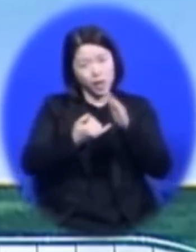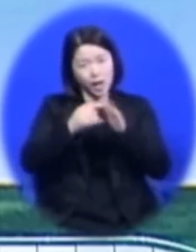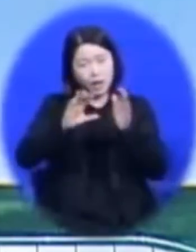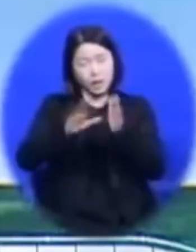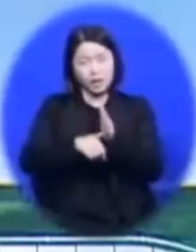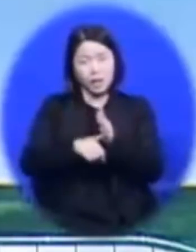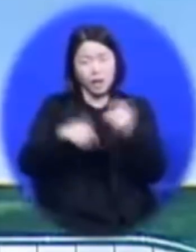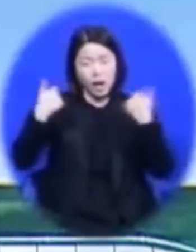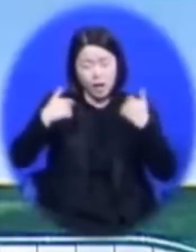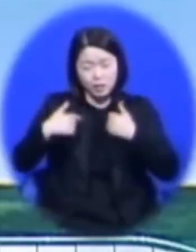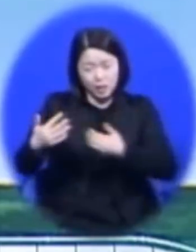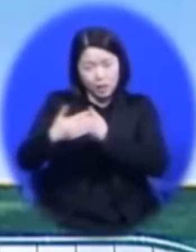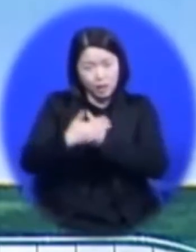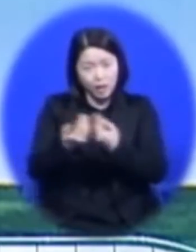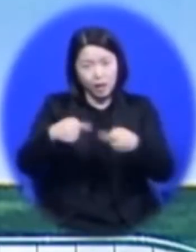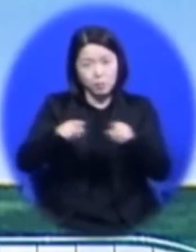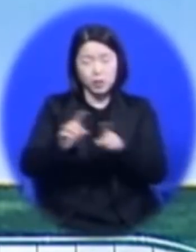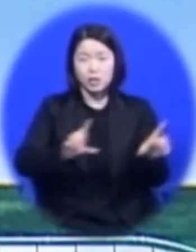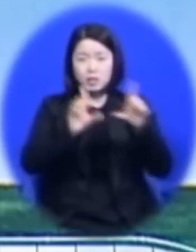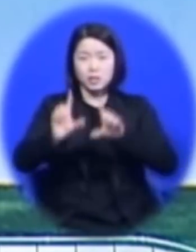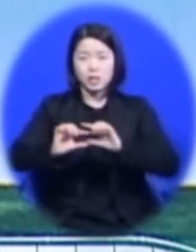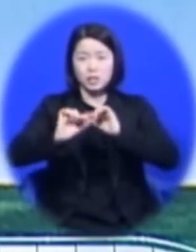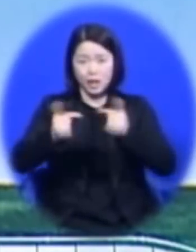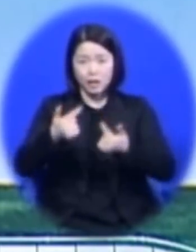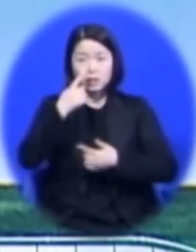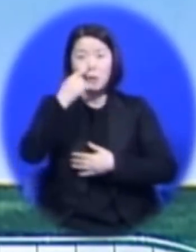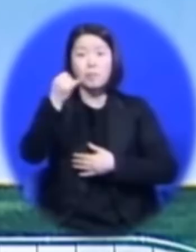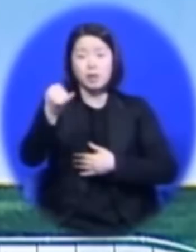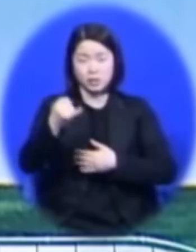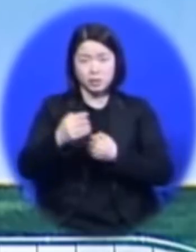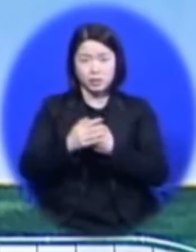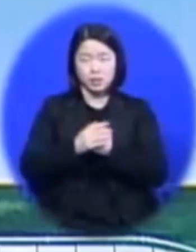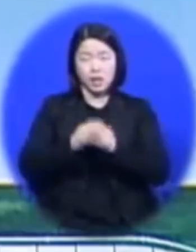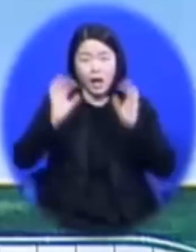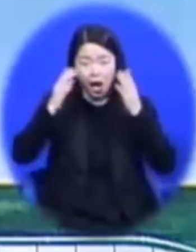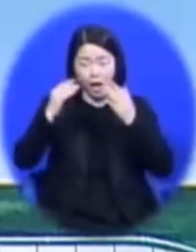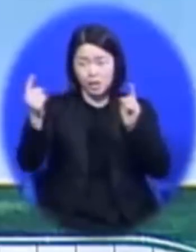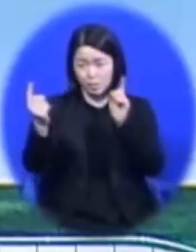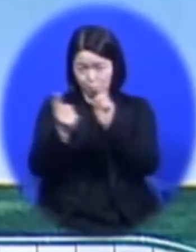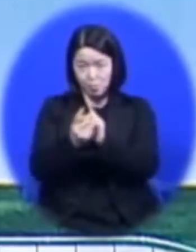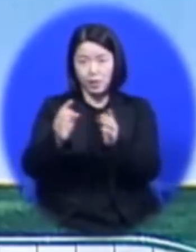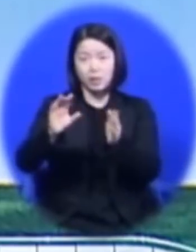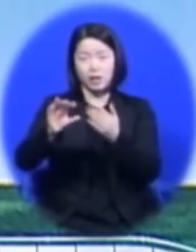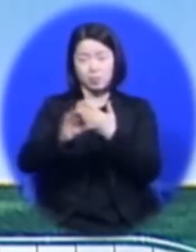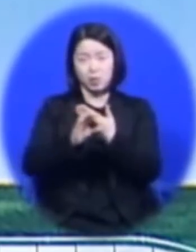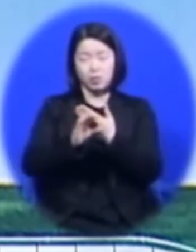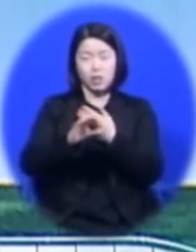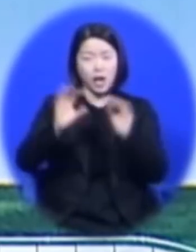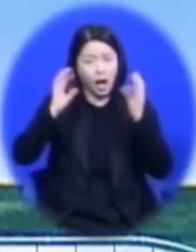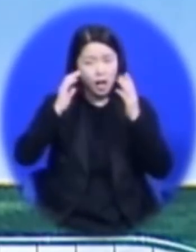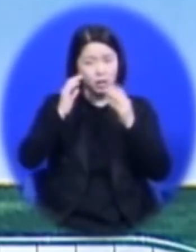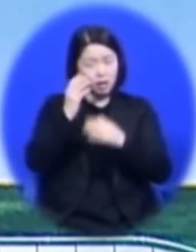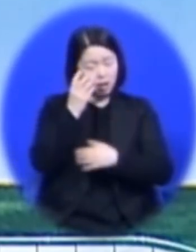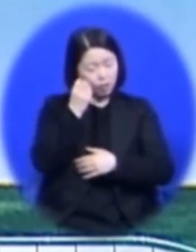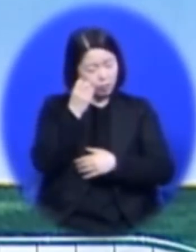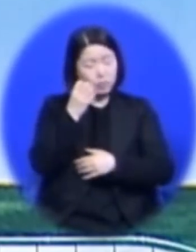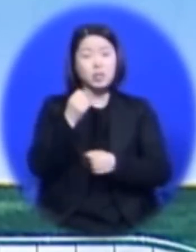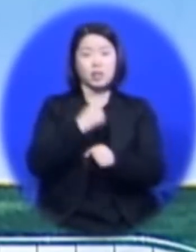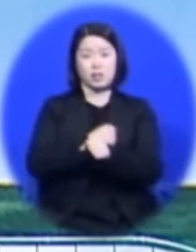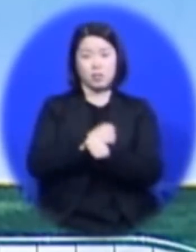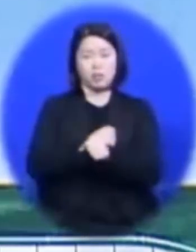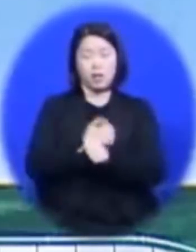늘 데리고 살지 않은 엄마는 아 아이를 만나면 아이가 어색해 합니다